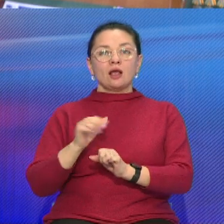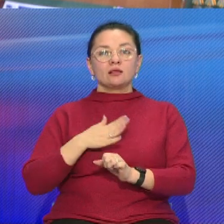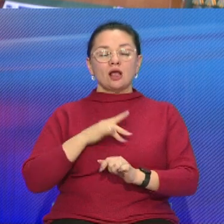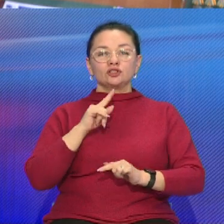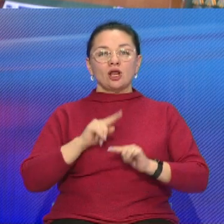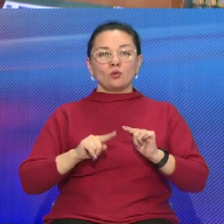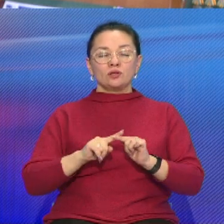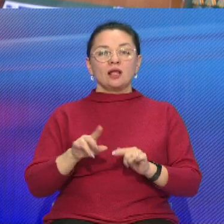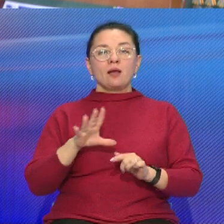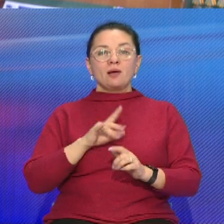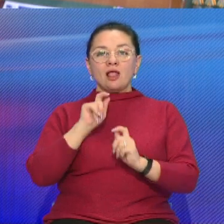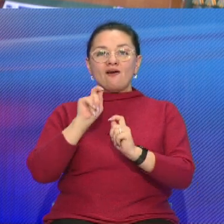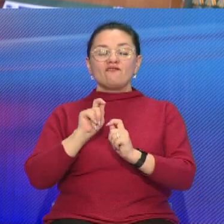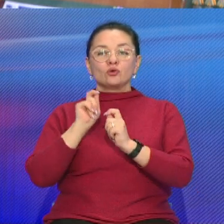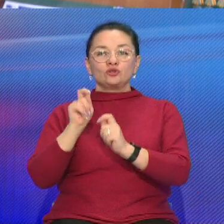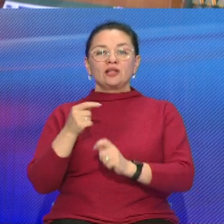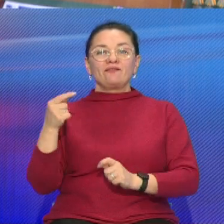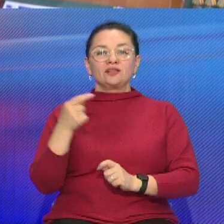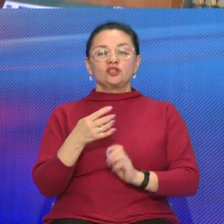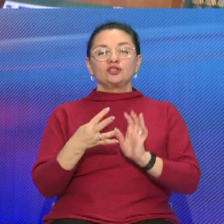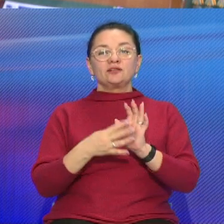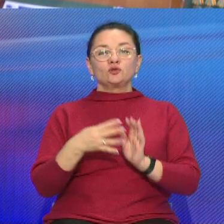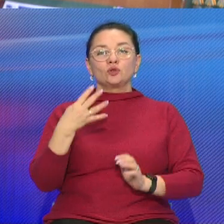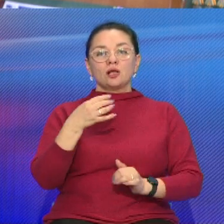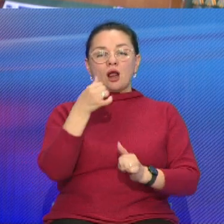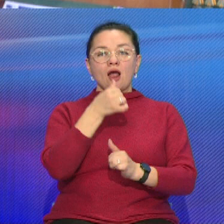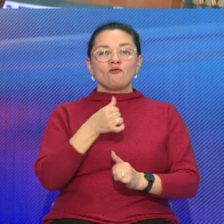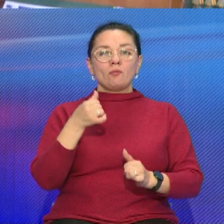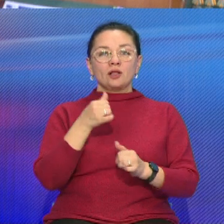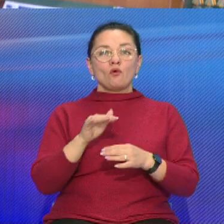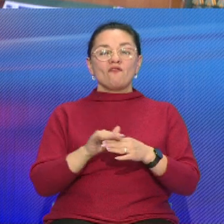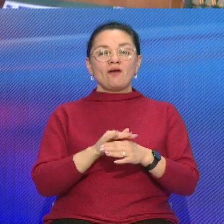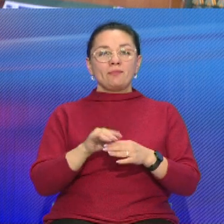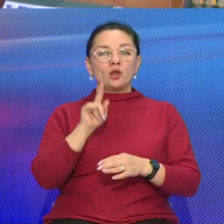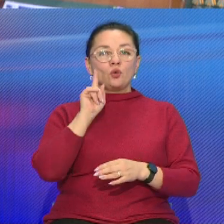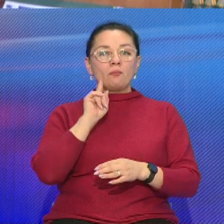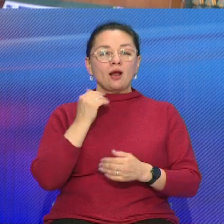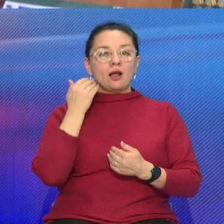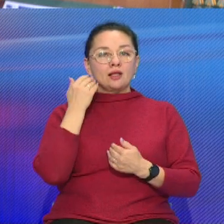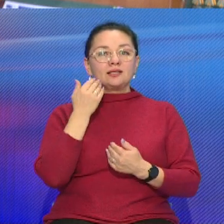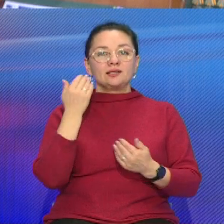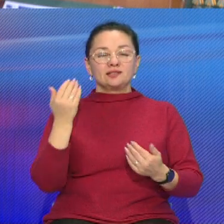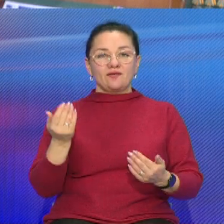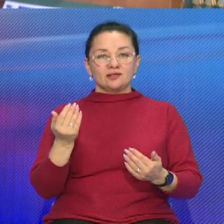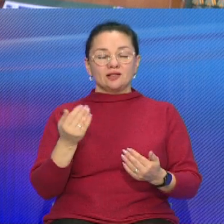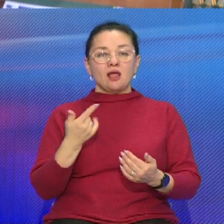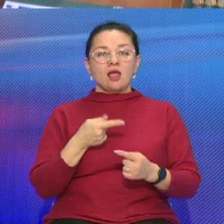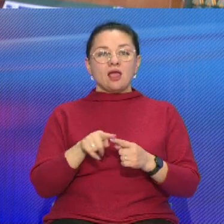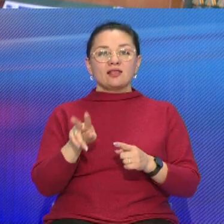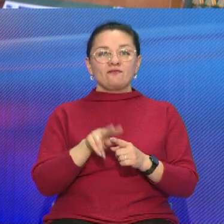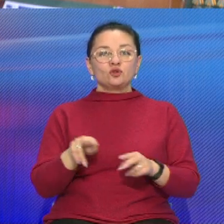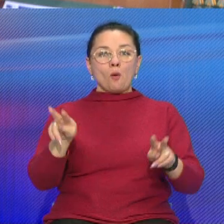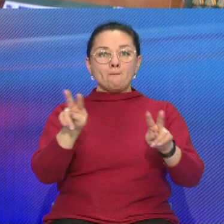ему вручена в 1940 году в апреле месяце. Фамилию пока я не называю, потому что это все идет поисковые